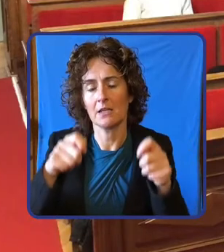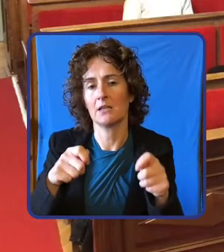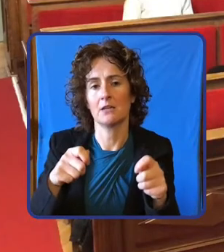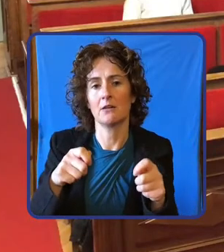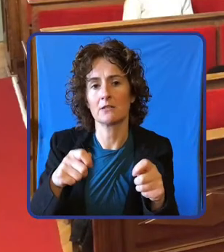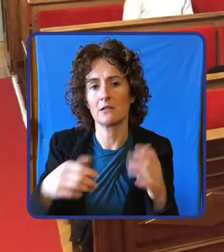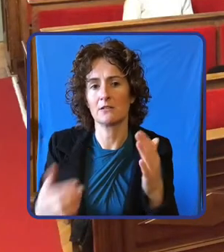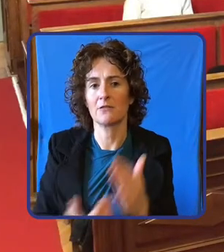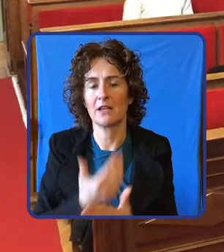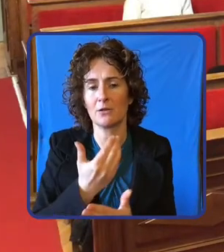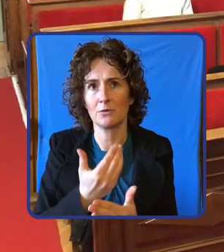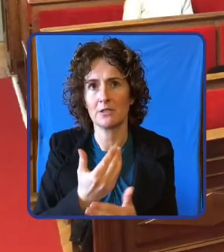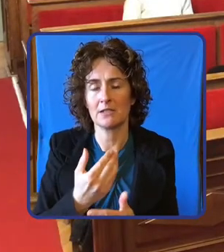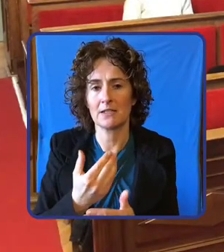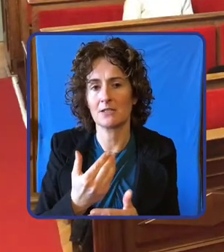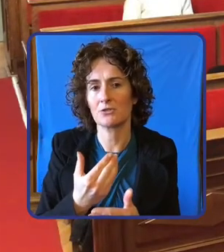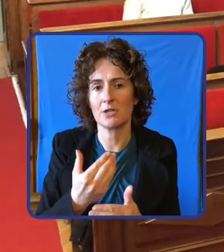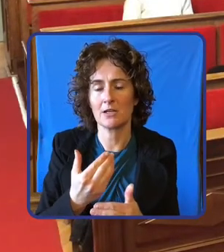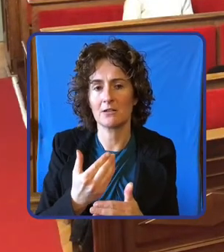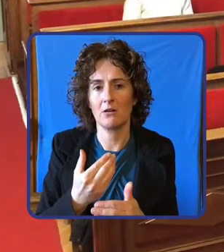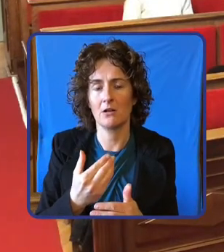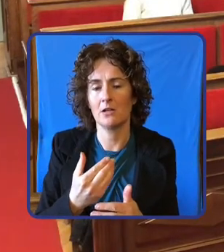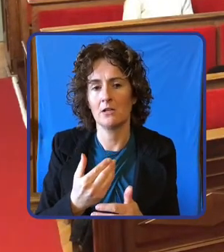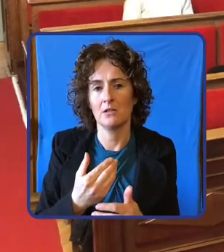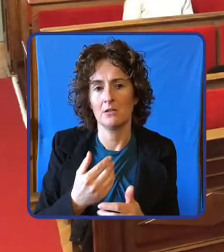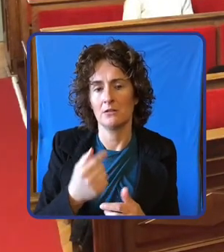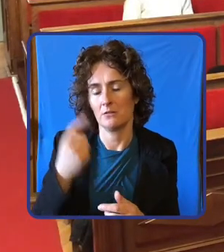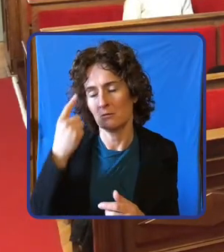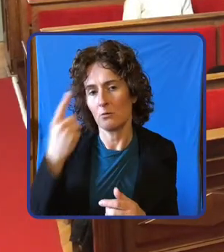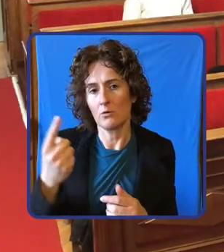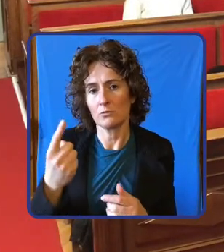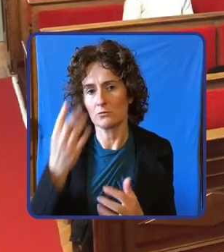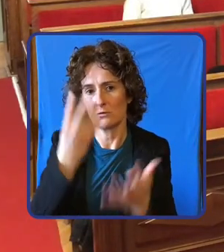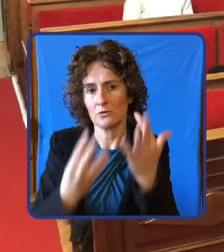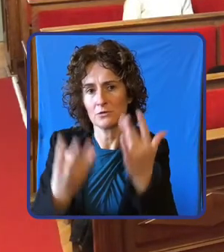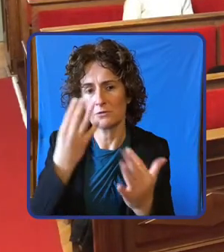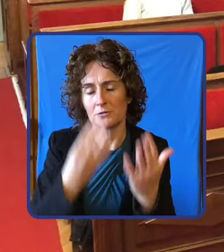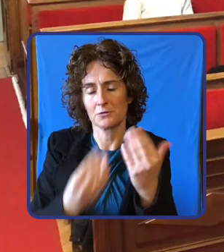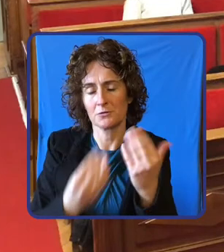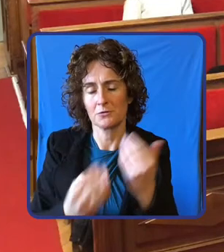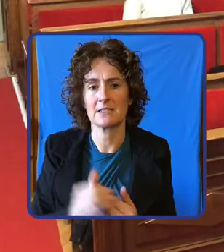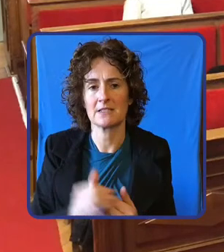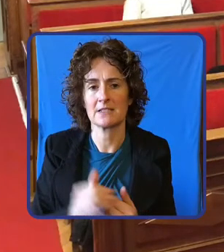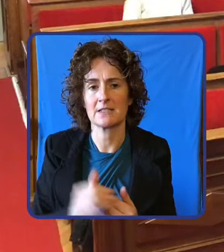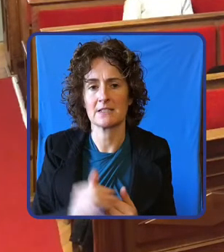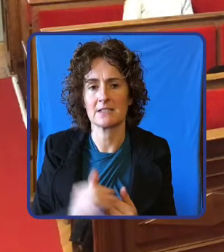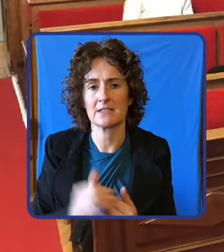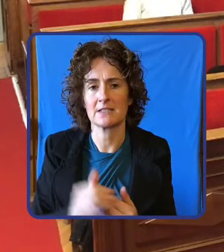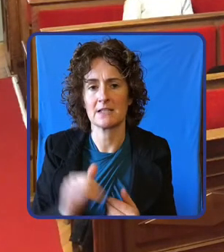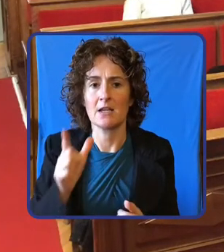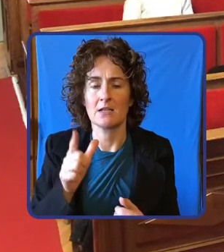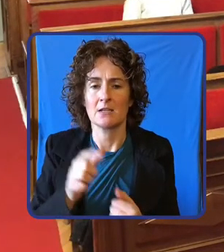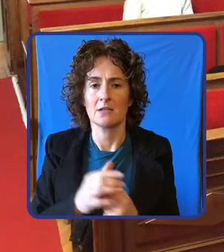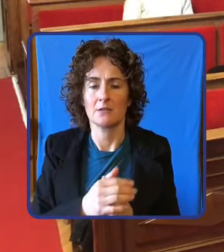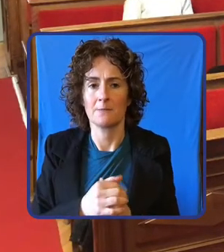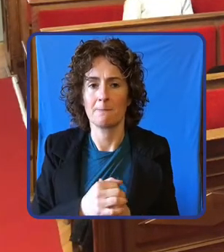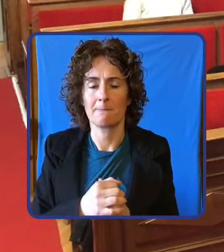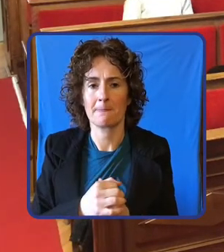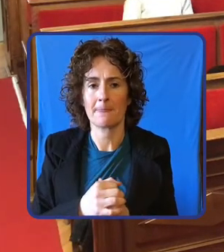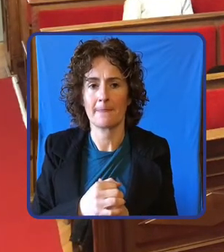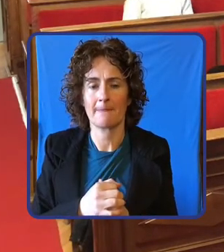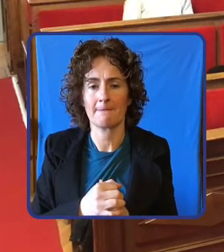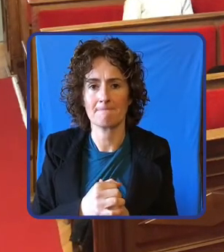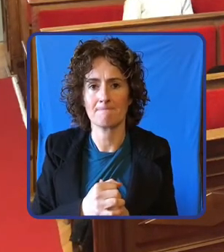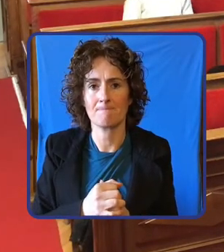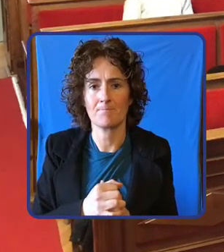Összességében a költségvetés tartalmaz még egy 1 milliárd forintos likvid hitelkeretet, hasonlóan a korábbi évekhez, ugye ez még nem került felhasználásra,